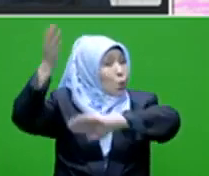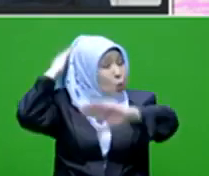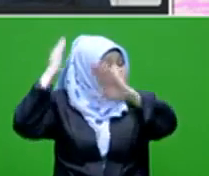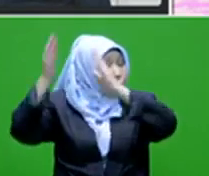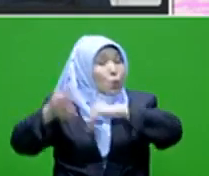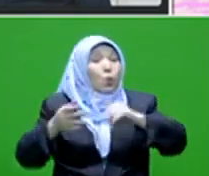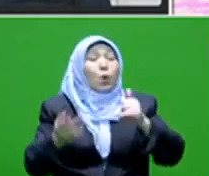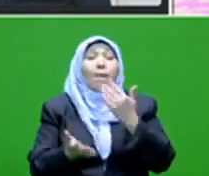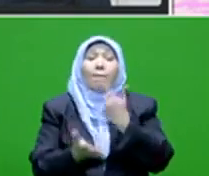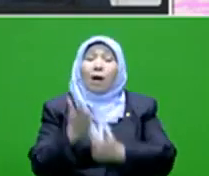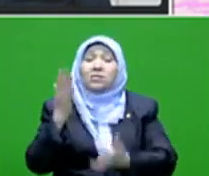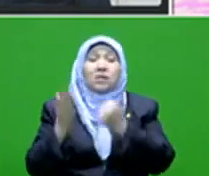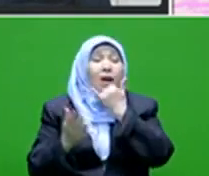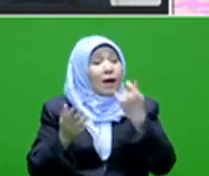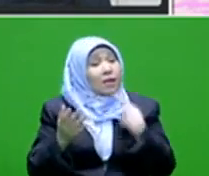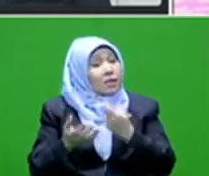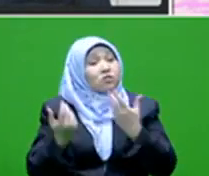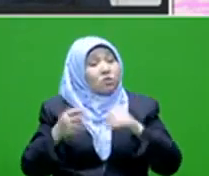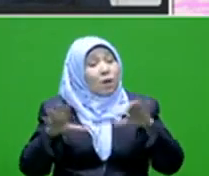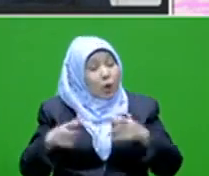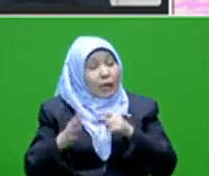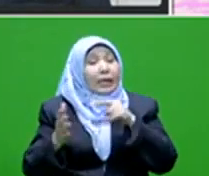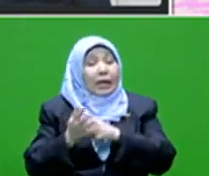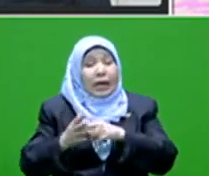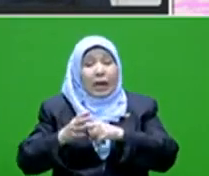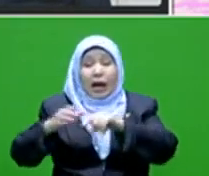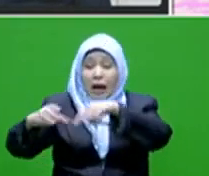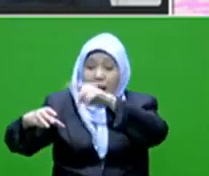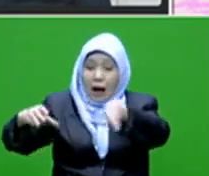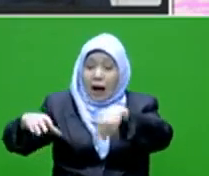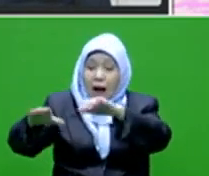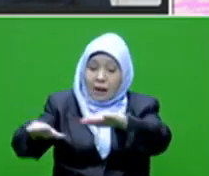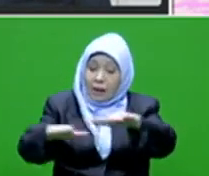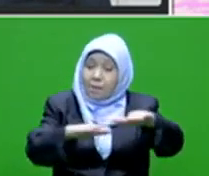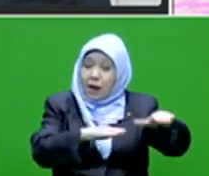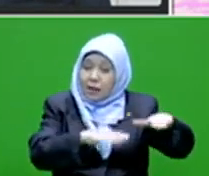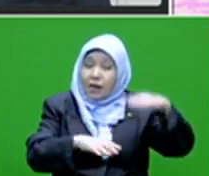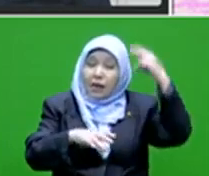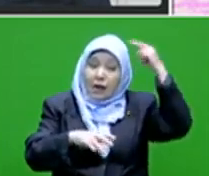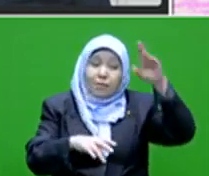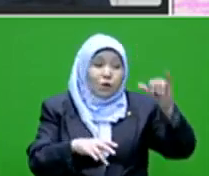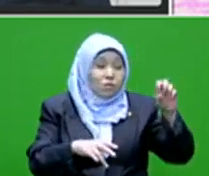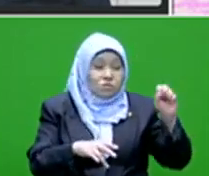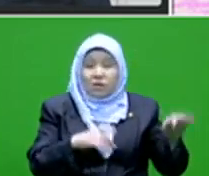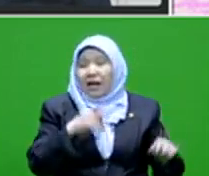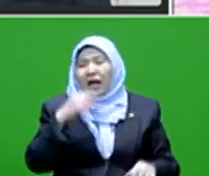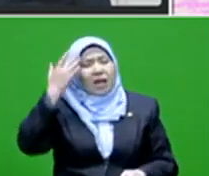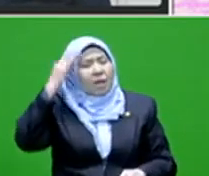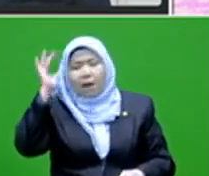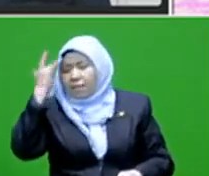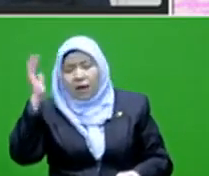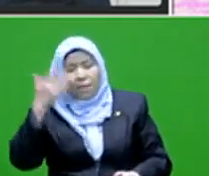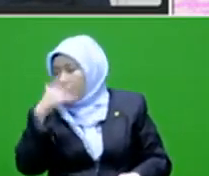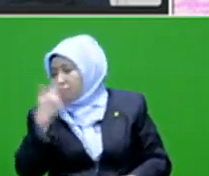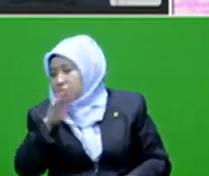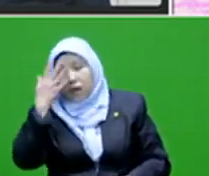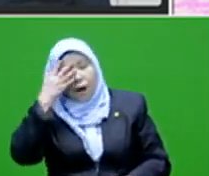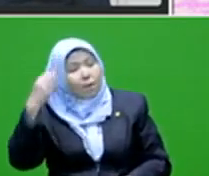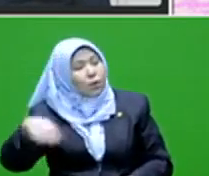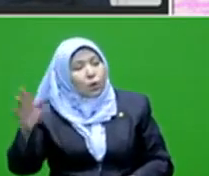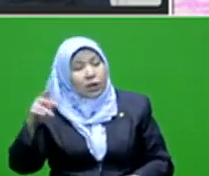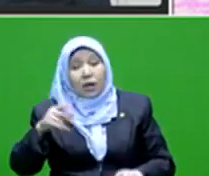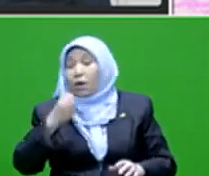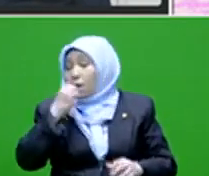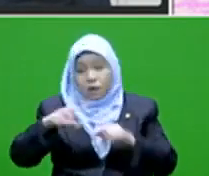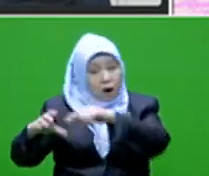buat. Yang ni lah yang adik-beradik Nabi Yusuf. Dia kata, abang lagu mana ni? Abang dia kata, aku tak mau ambil tahu. Hampa pergi bagi tahu kat